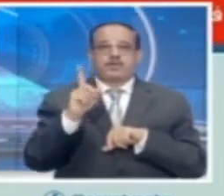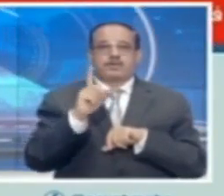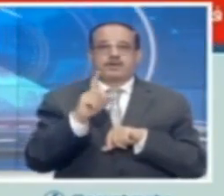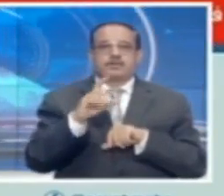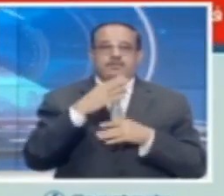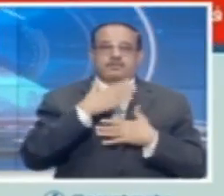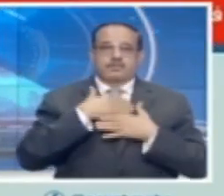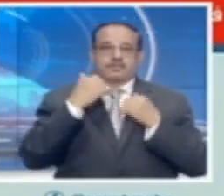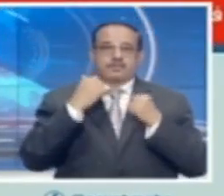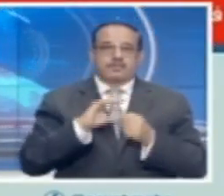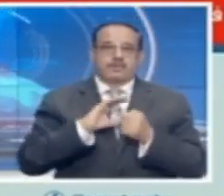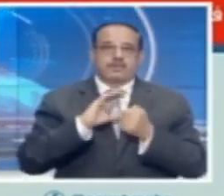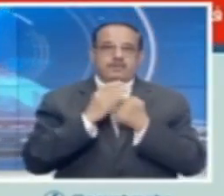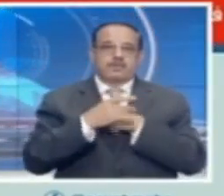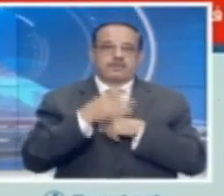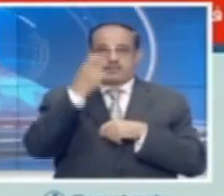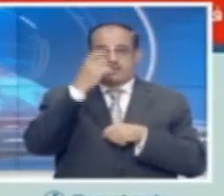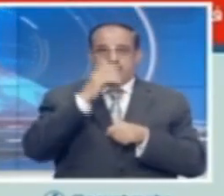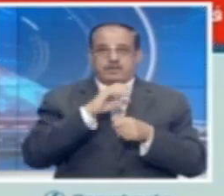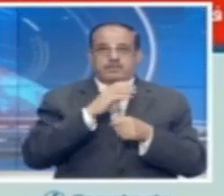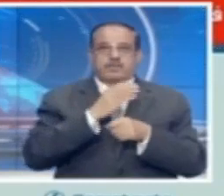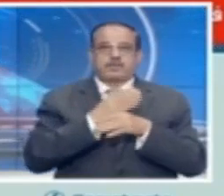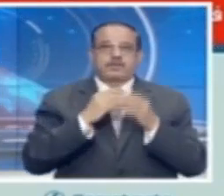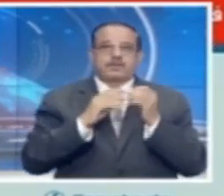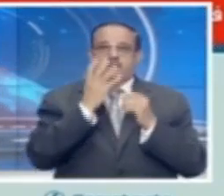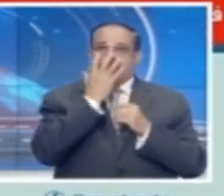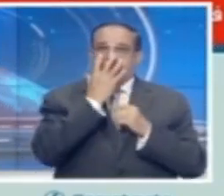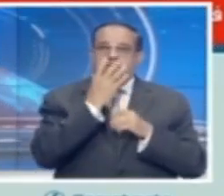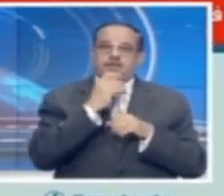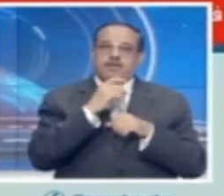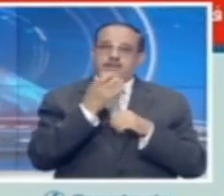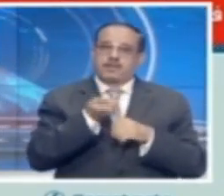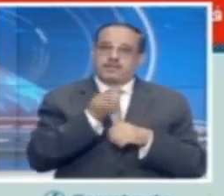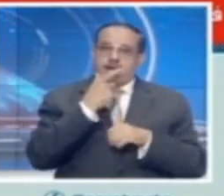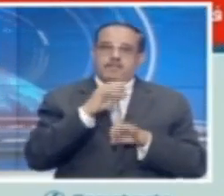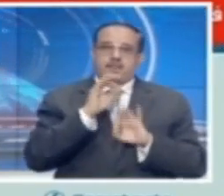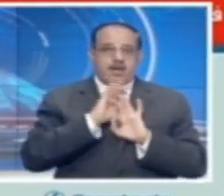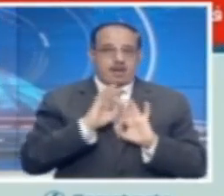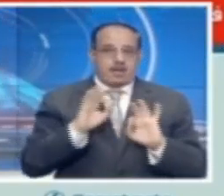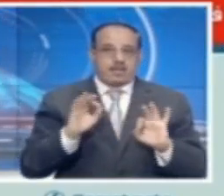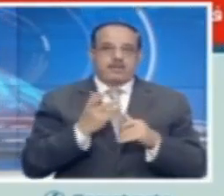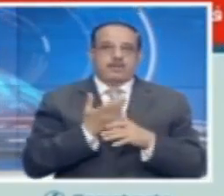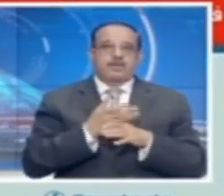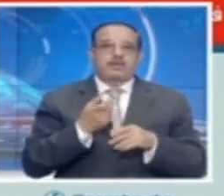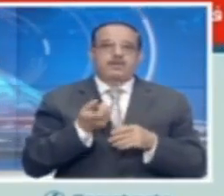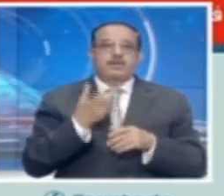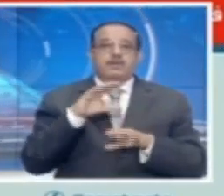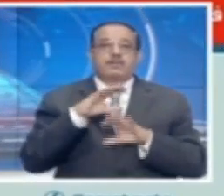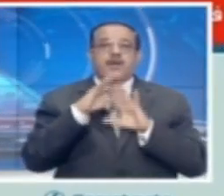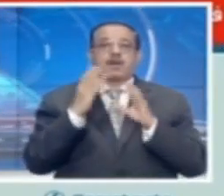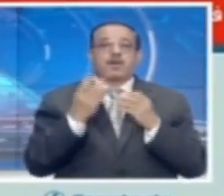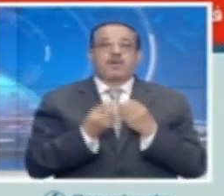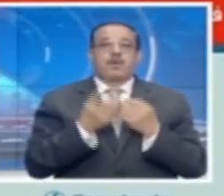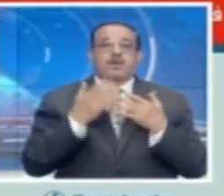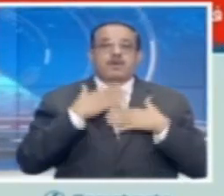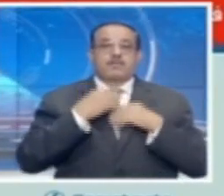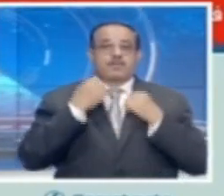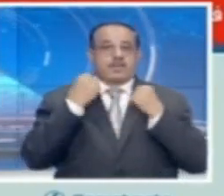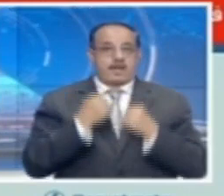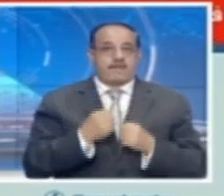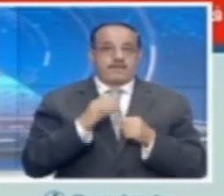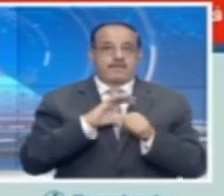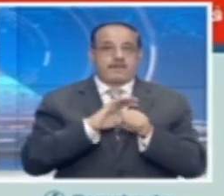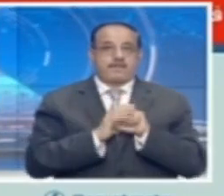خروج 711 متعاف من الفيروس من المستشفيات، وذلك بعد تلقيهم الرعاية الطبية اللازمة،